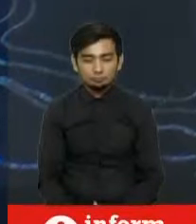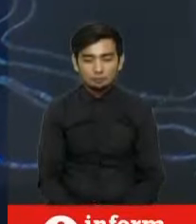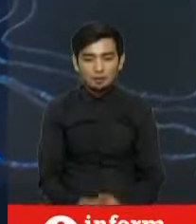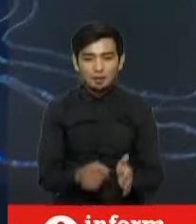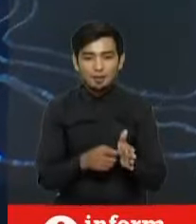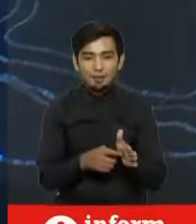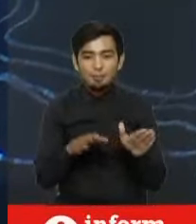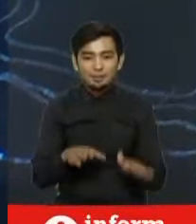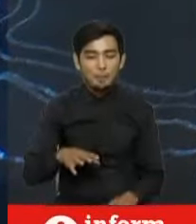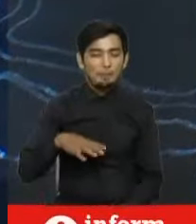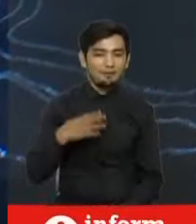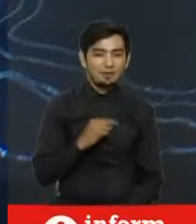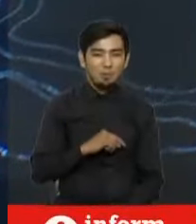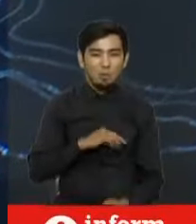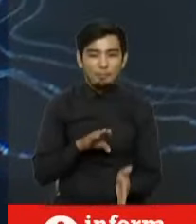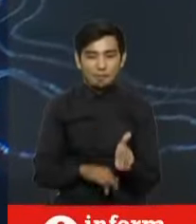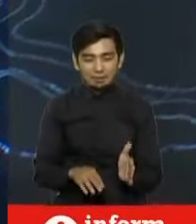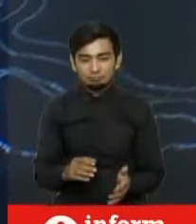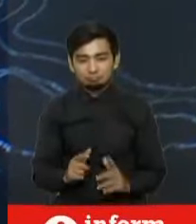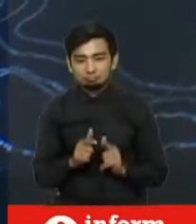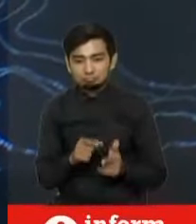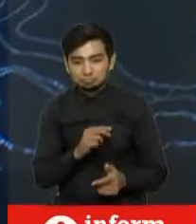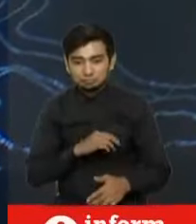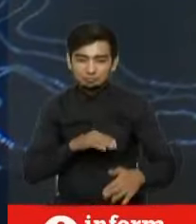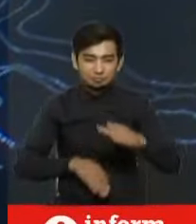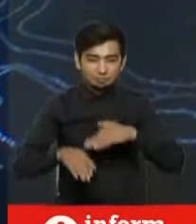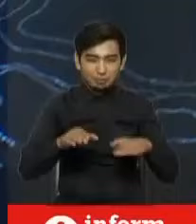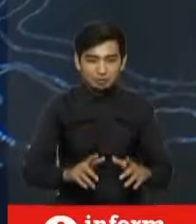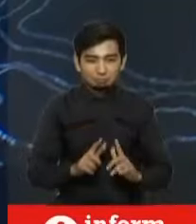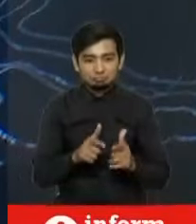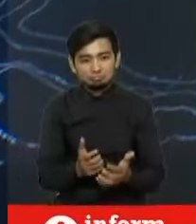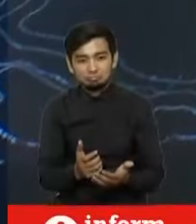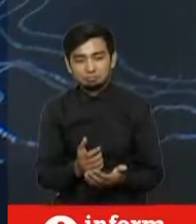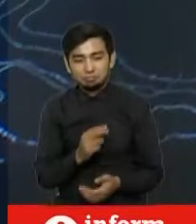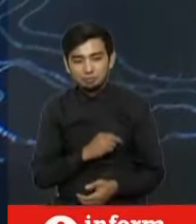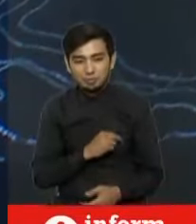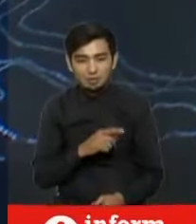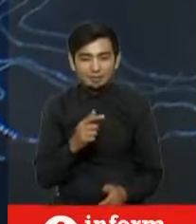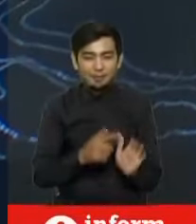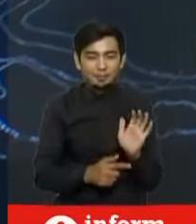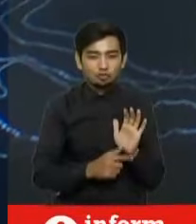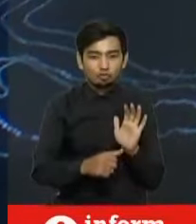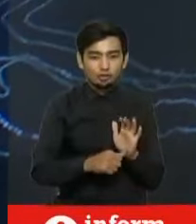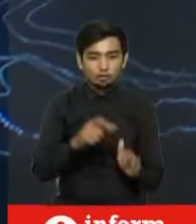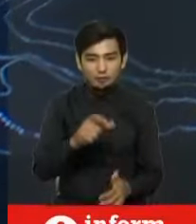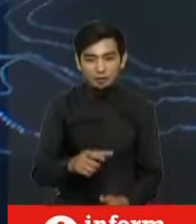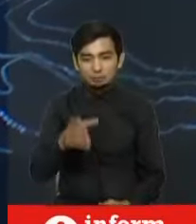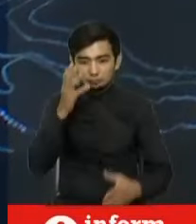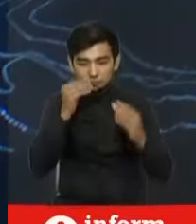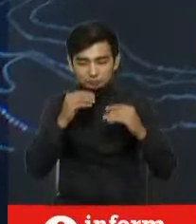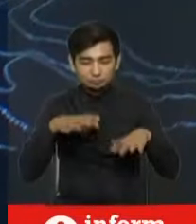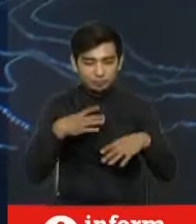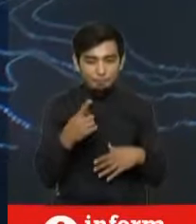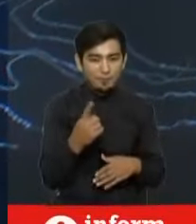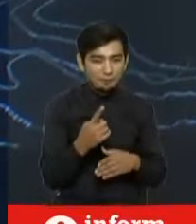В Караганде бывшие безработные стали спасателями на пляжах. 76 человек обучили навыкам спасения людей и оказания первой